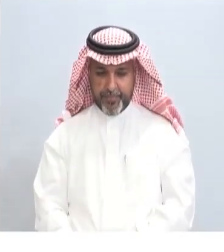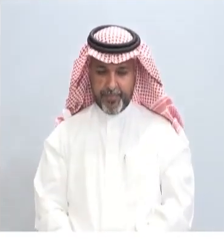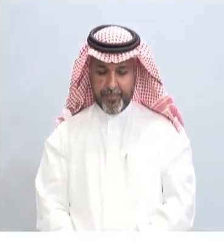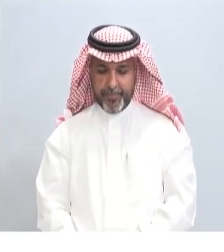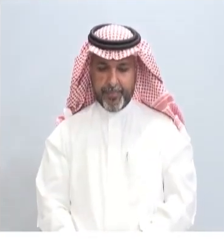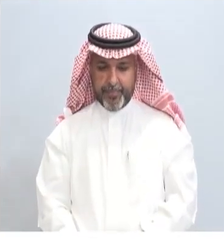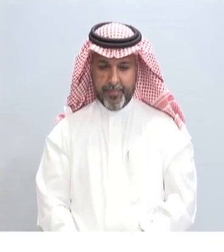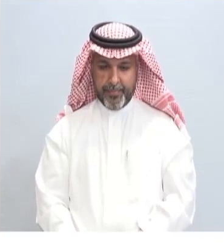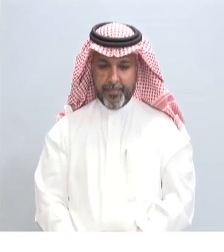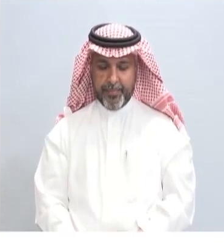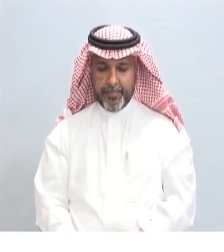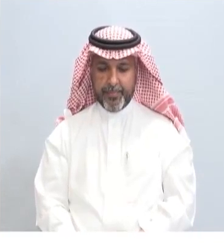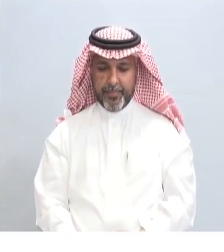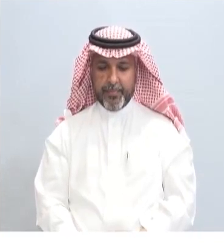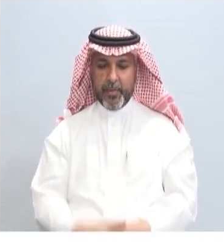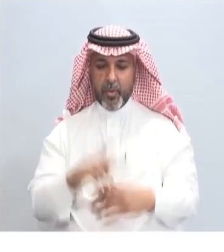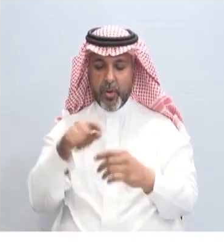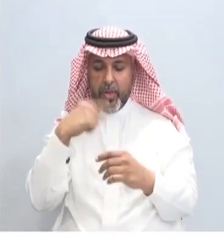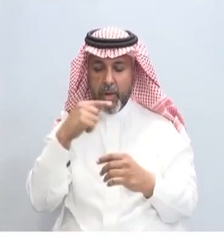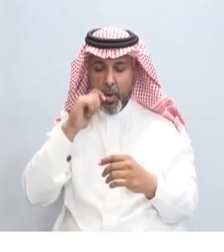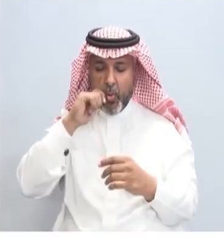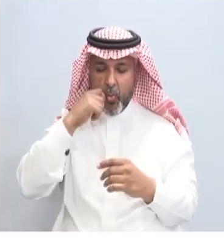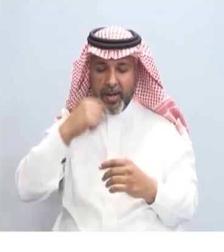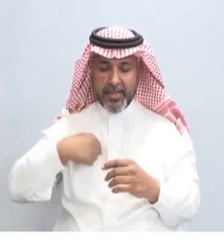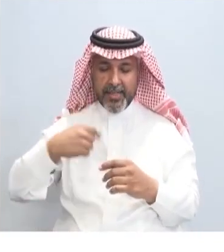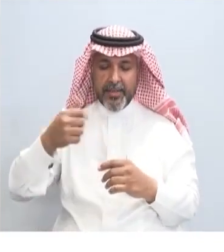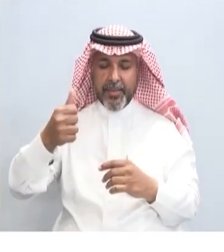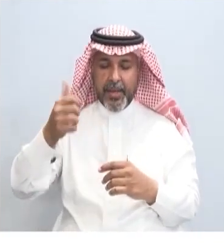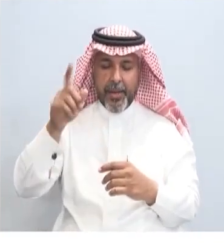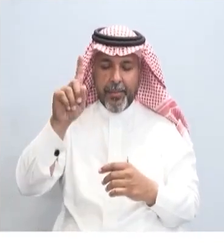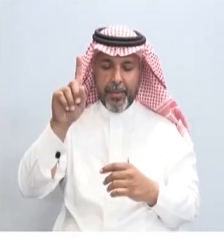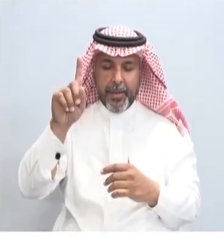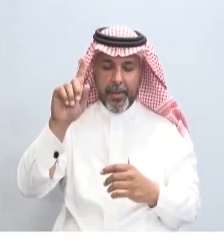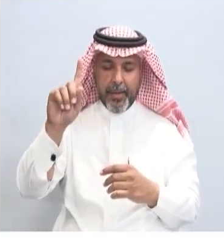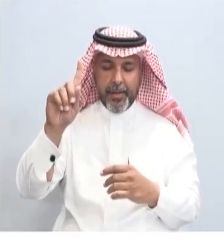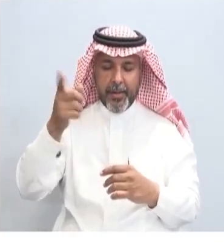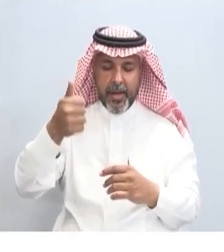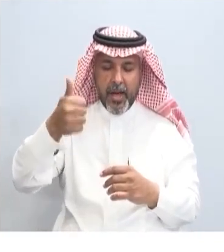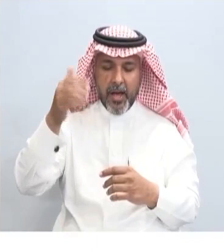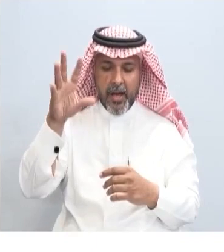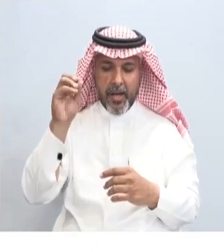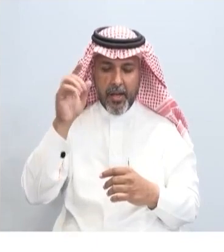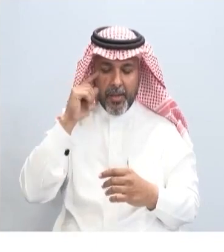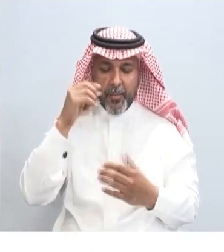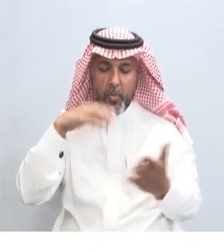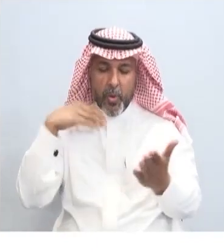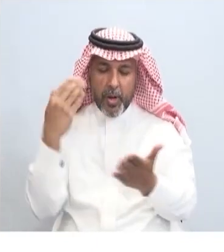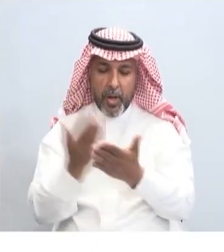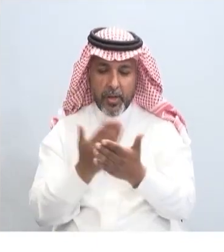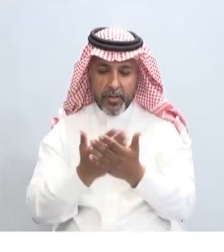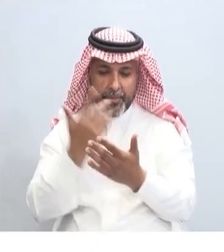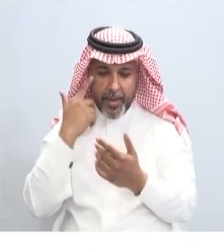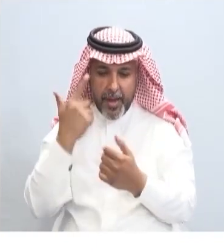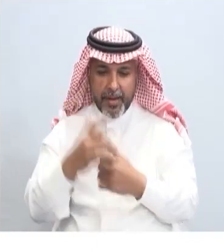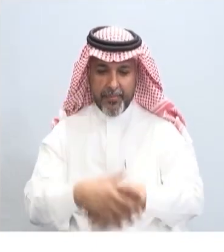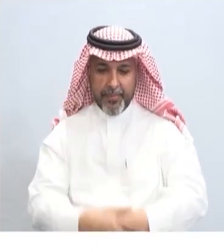ابراهيم اذا اخترنا لوحه واحده عشوائيا ما احتمالا تكون ذات الوان مائيه او الوان زيتيه